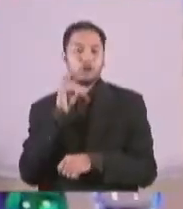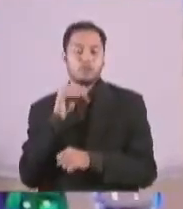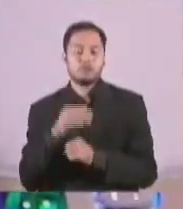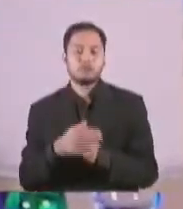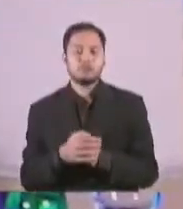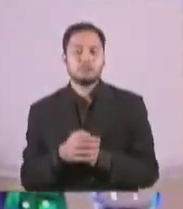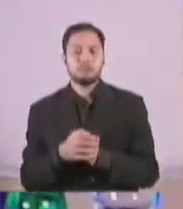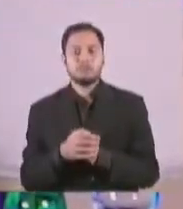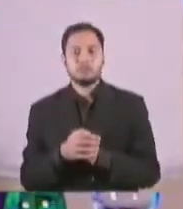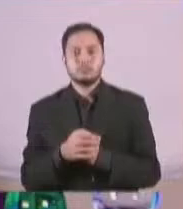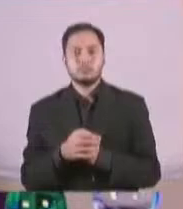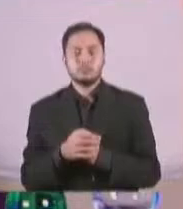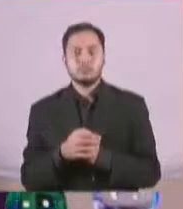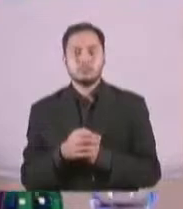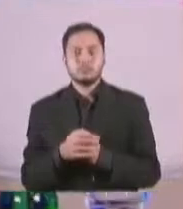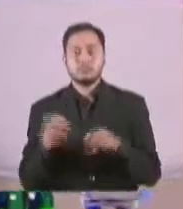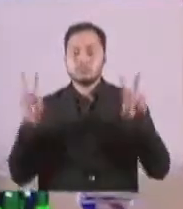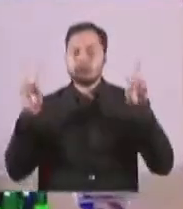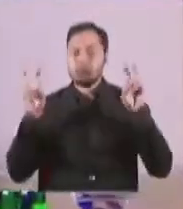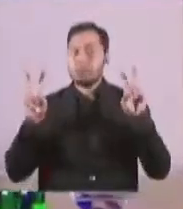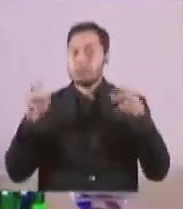Dengan tema, kita lihat.